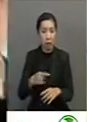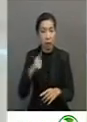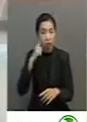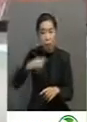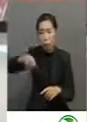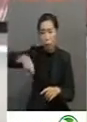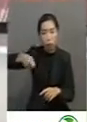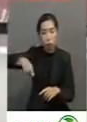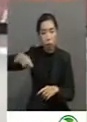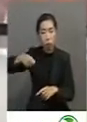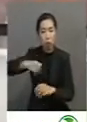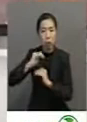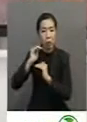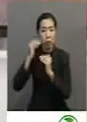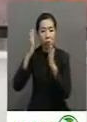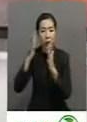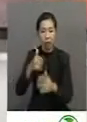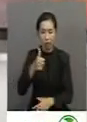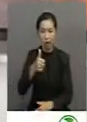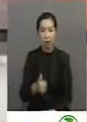มากไม่มีกำหนดไม่กำหนดเงินกัน